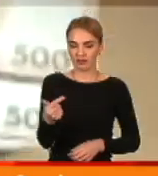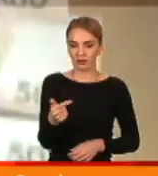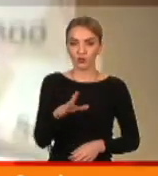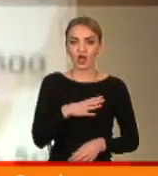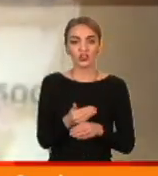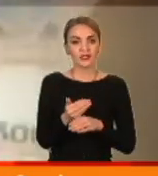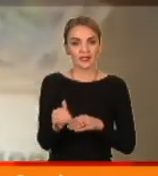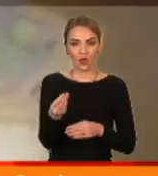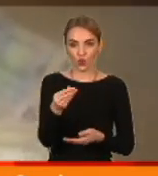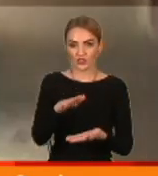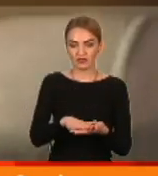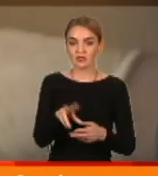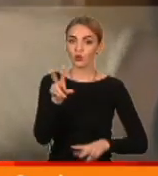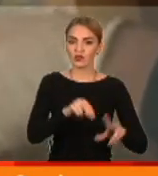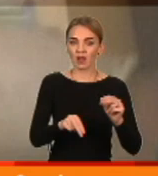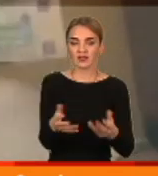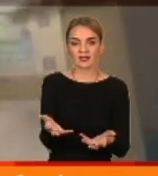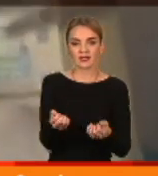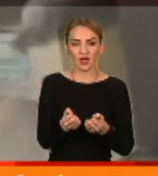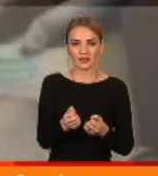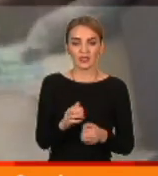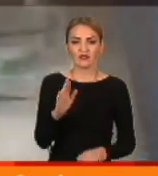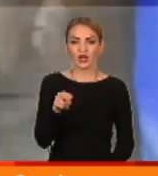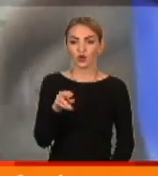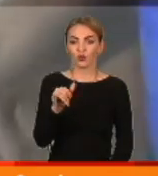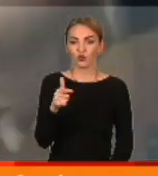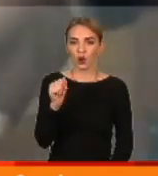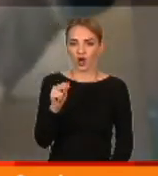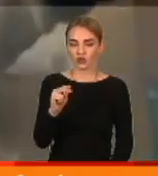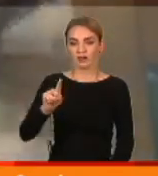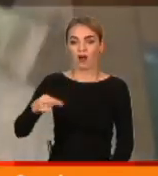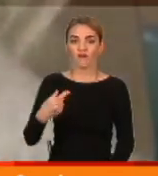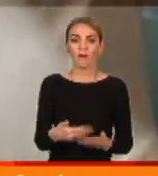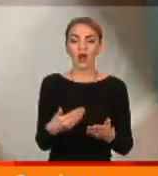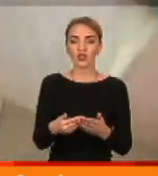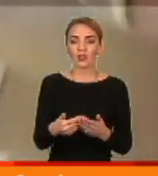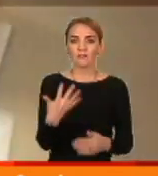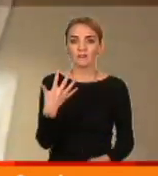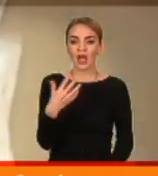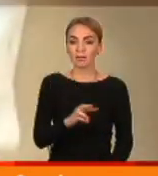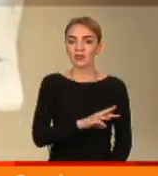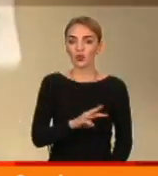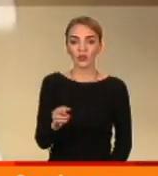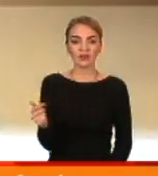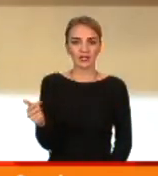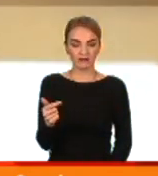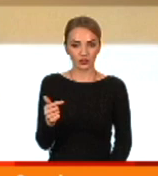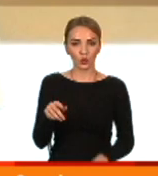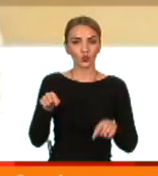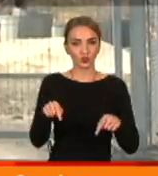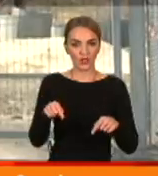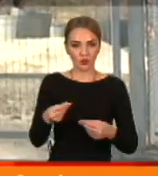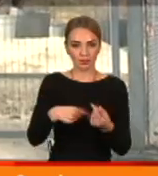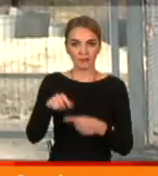лише частина готівки, яку сподівався дістати Віталій Пугач. Загалом він вимагав майже 5 мільйонів гривень у